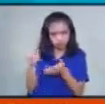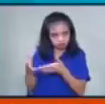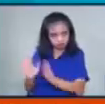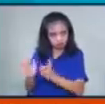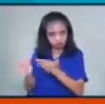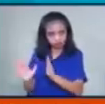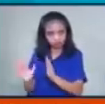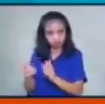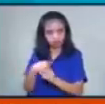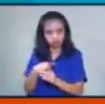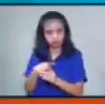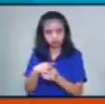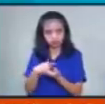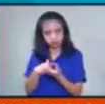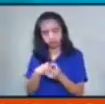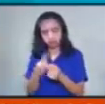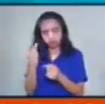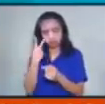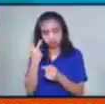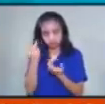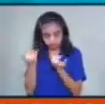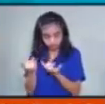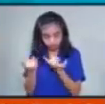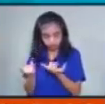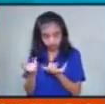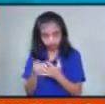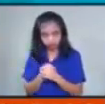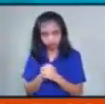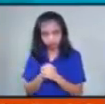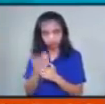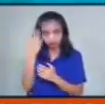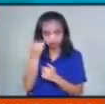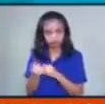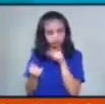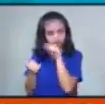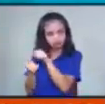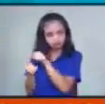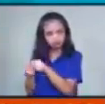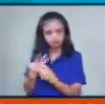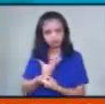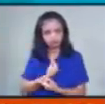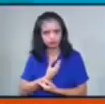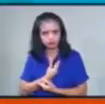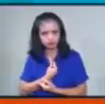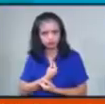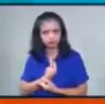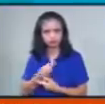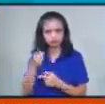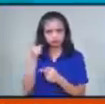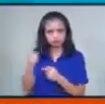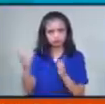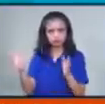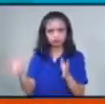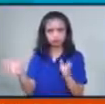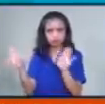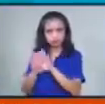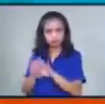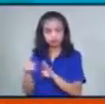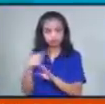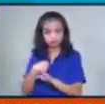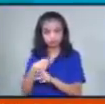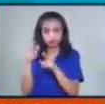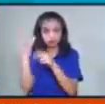sa lahat ng sasabihin ko ngayon mismo. Dahil kayo po ay natatakot na kayo po ay mapapasara ng sosya. Yun po yung balita